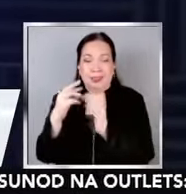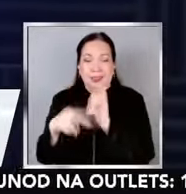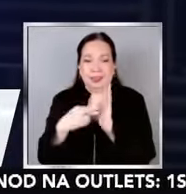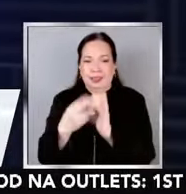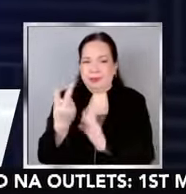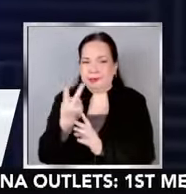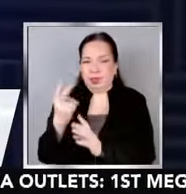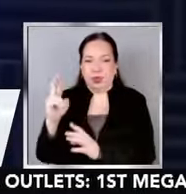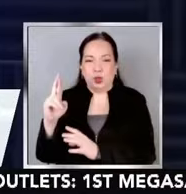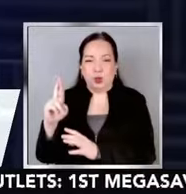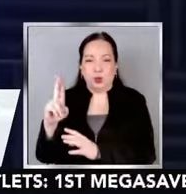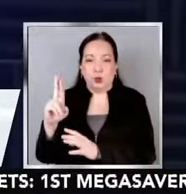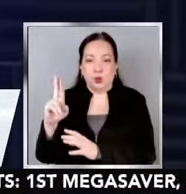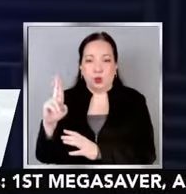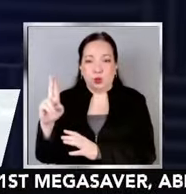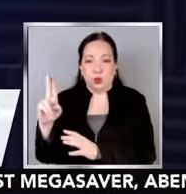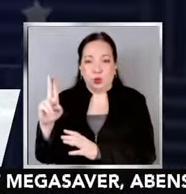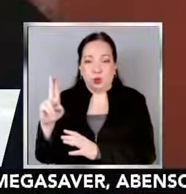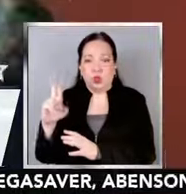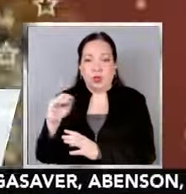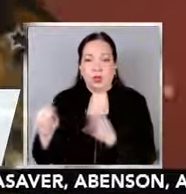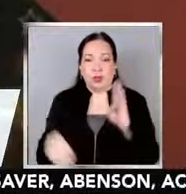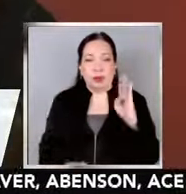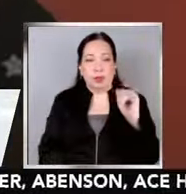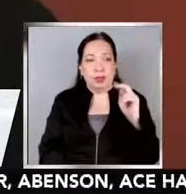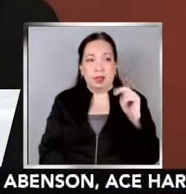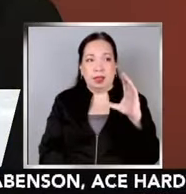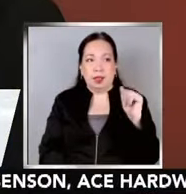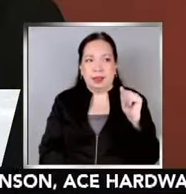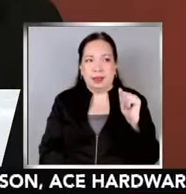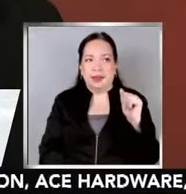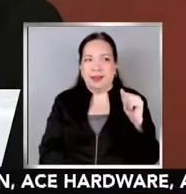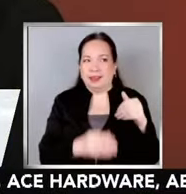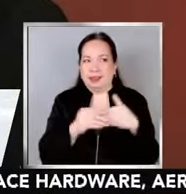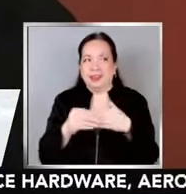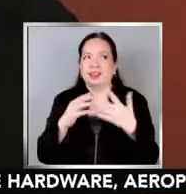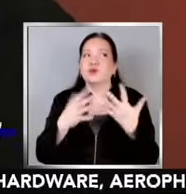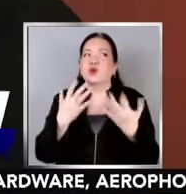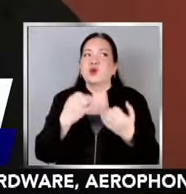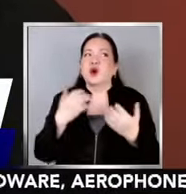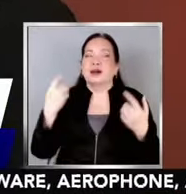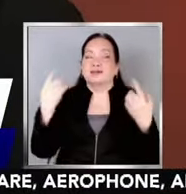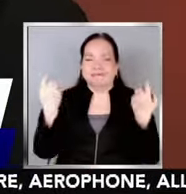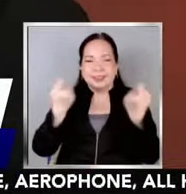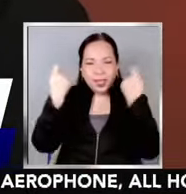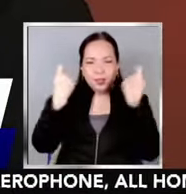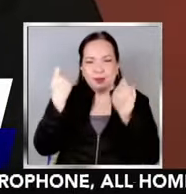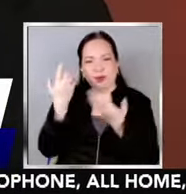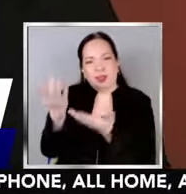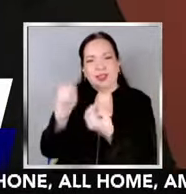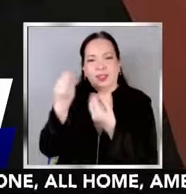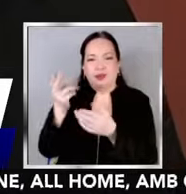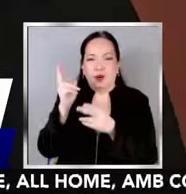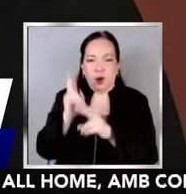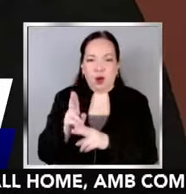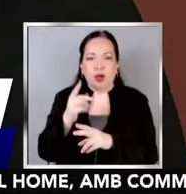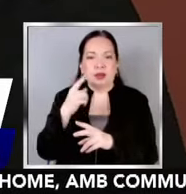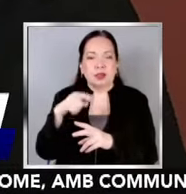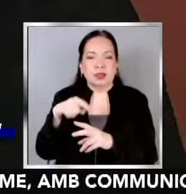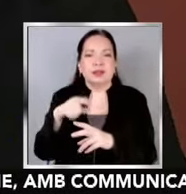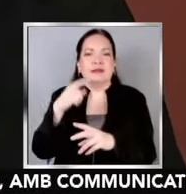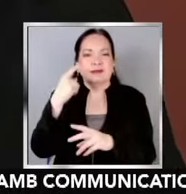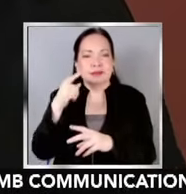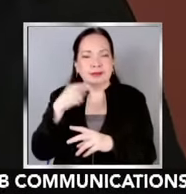at Bianca Umali. Gusto namin na i-celebrate namin sila at para sa kanila itong Thanksgiving. Not to